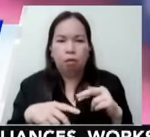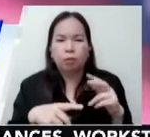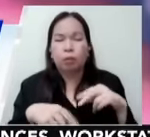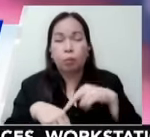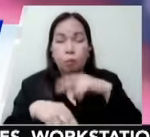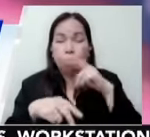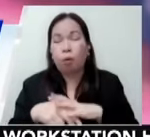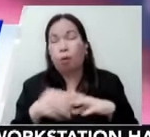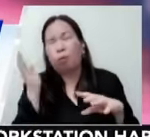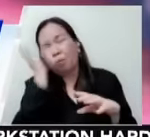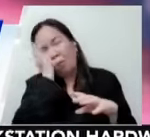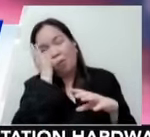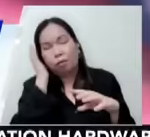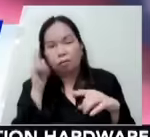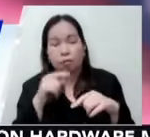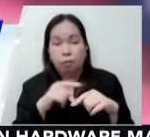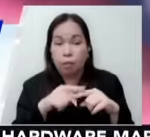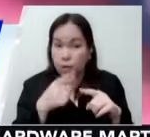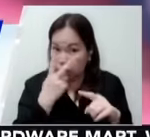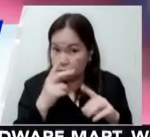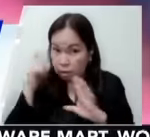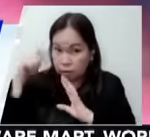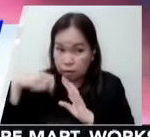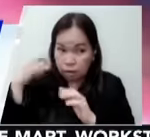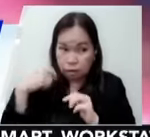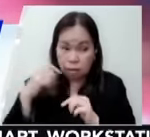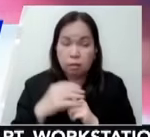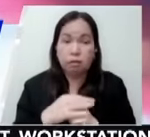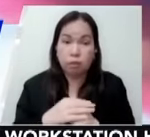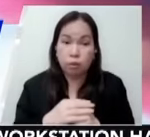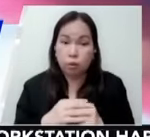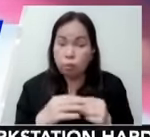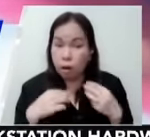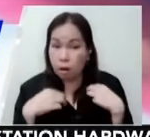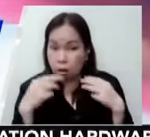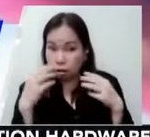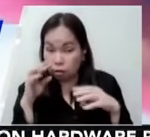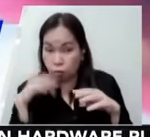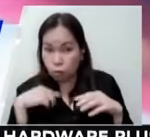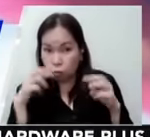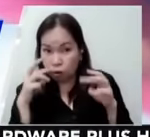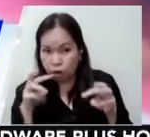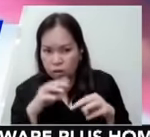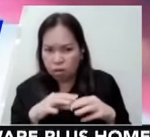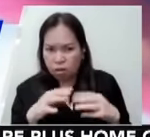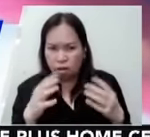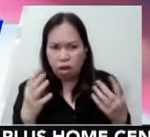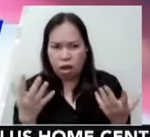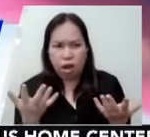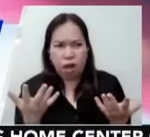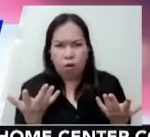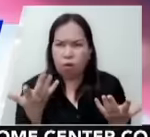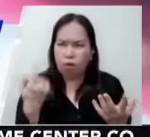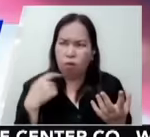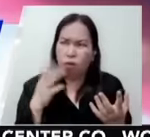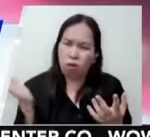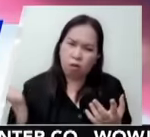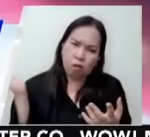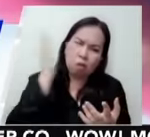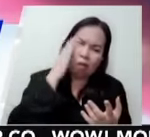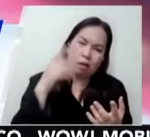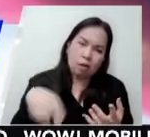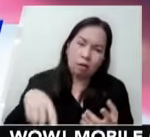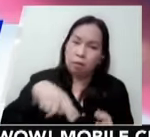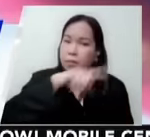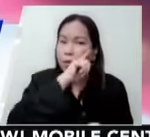sa video na pinapanood ko, when I was watching it, hindi ko makita kung paano tumama sa mukha kasi nakaharang na yung supposed to being